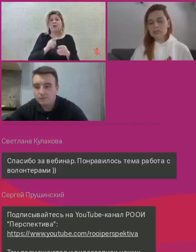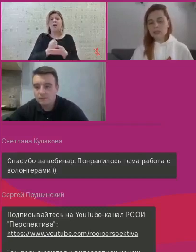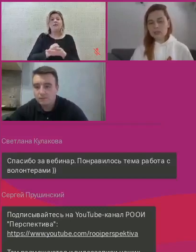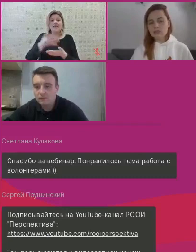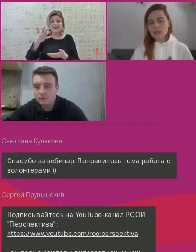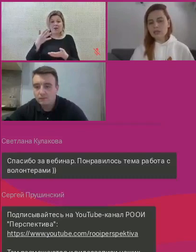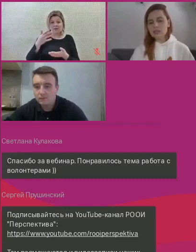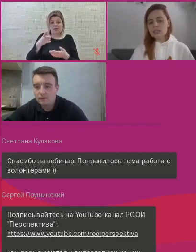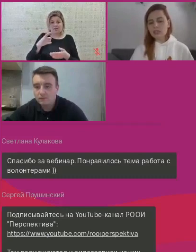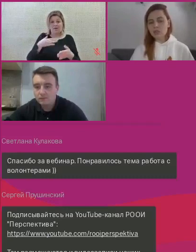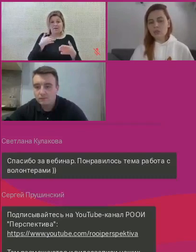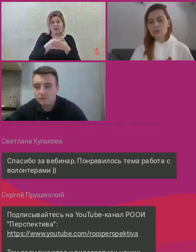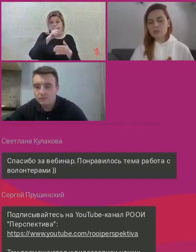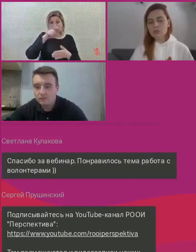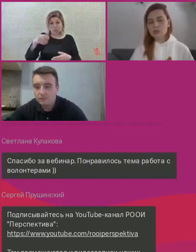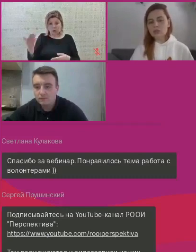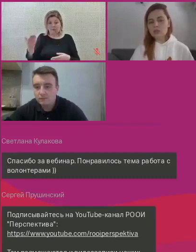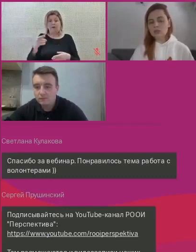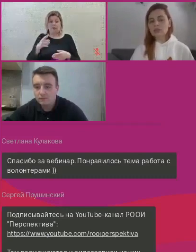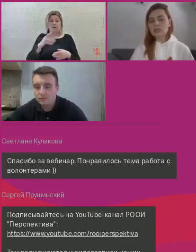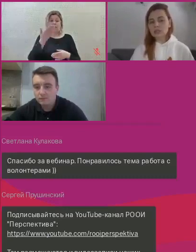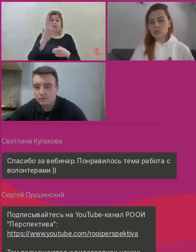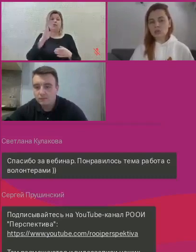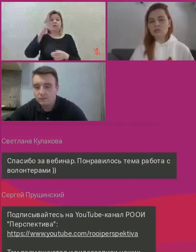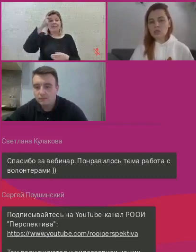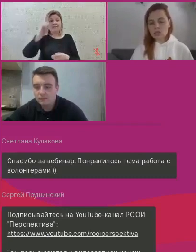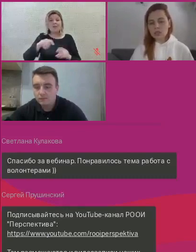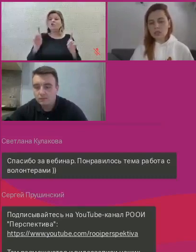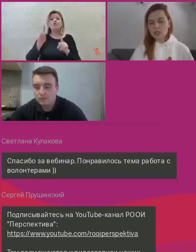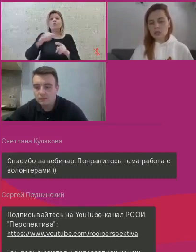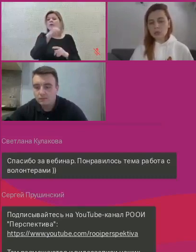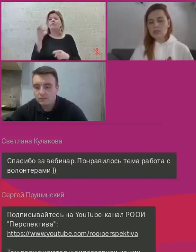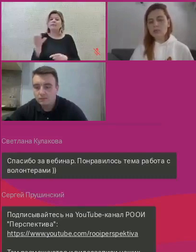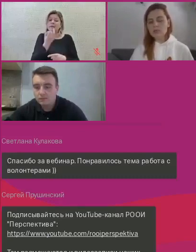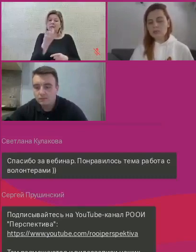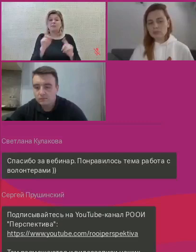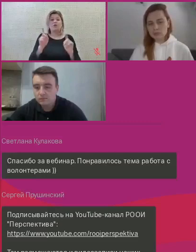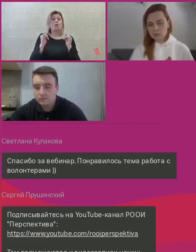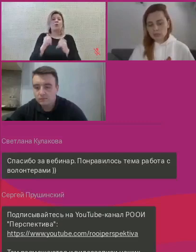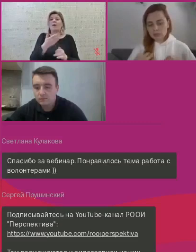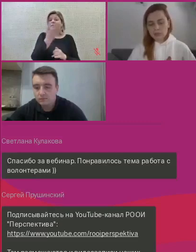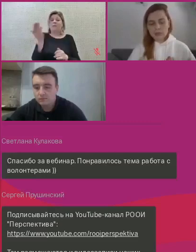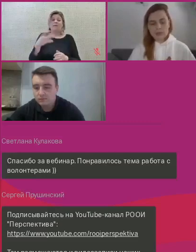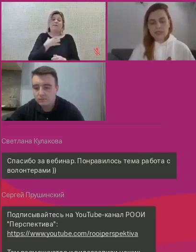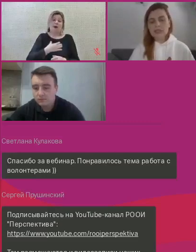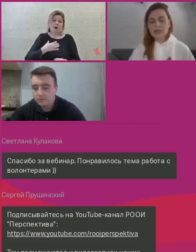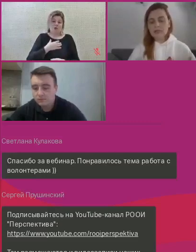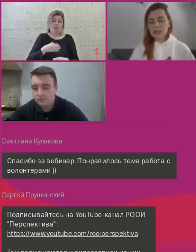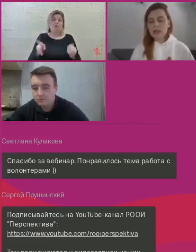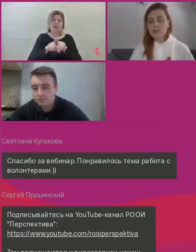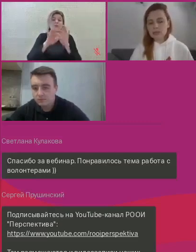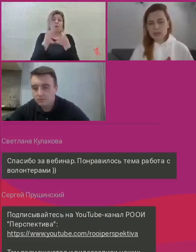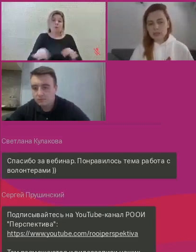таким образом волонтеров, да, знать, что им интересно, что им важно. И таким образом мы, как бы,